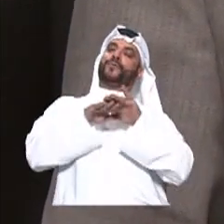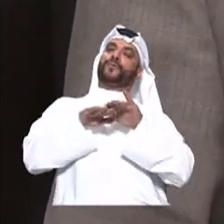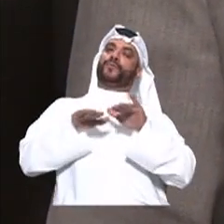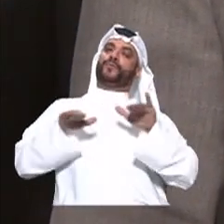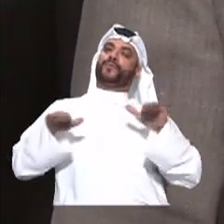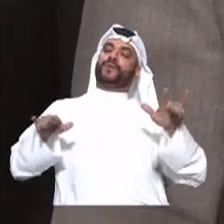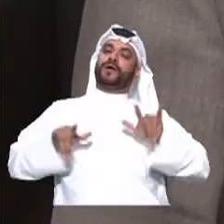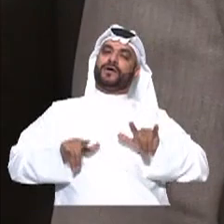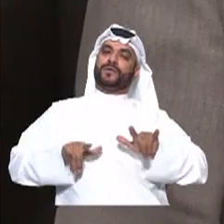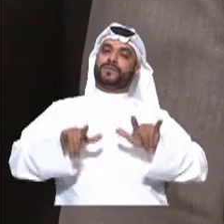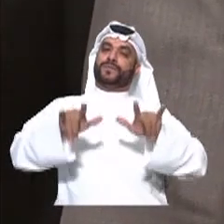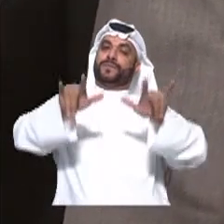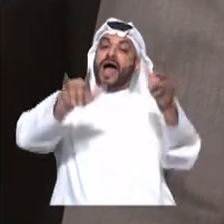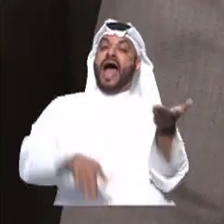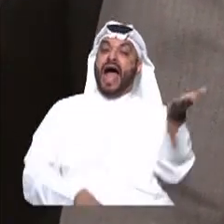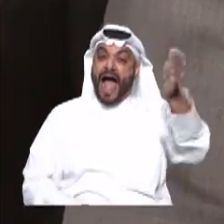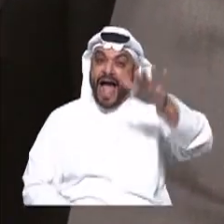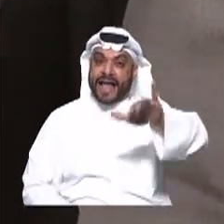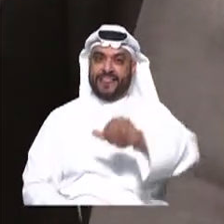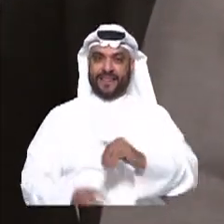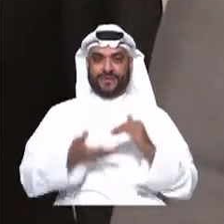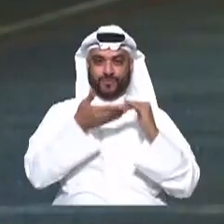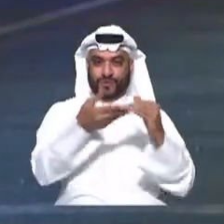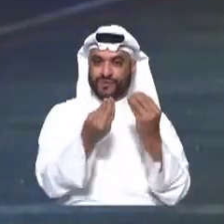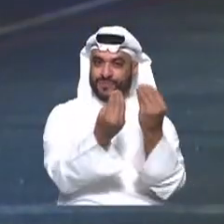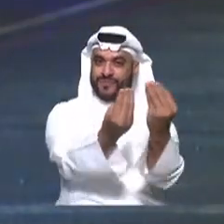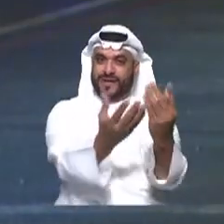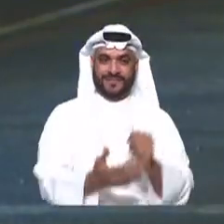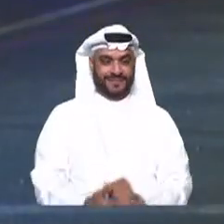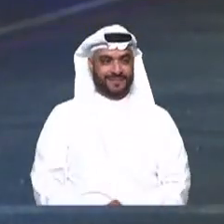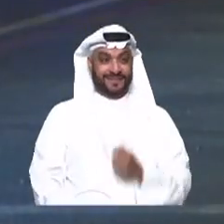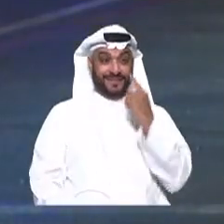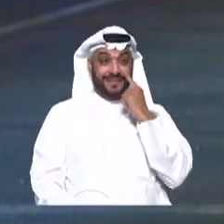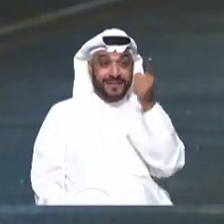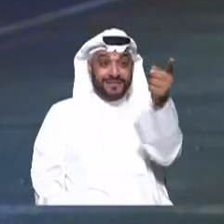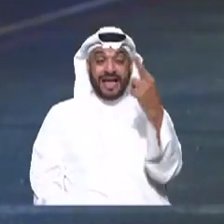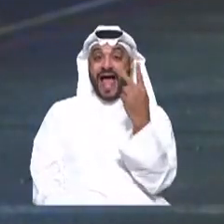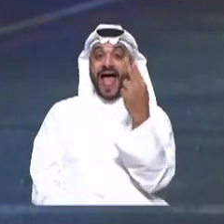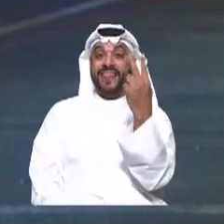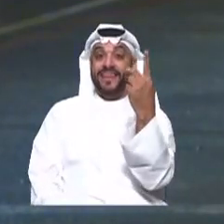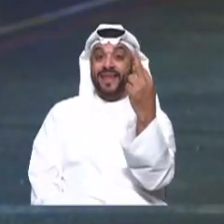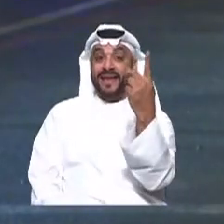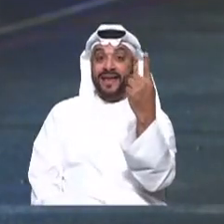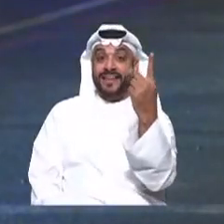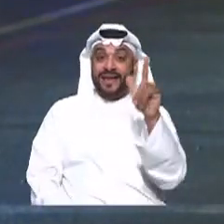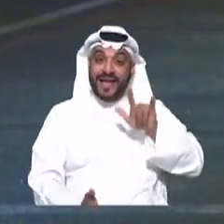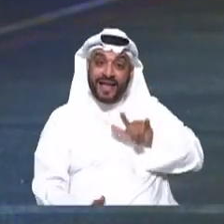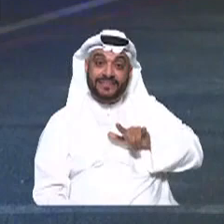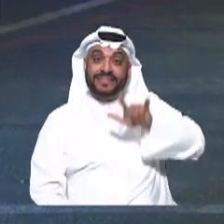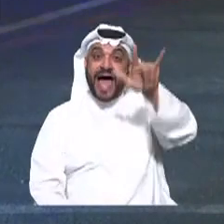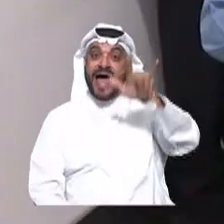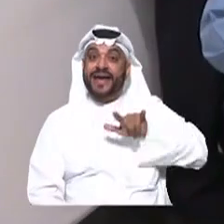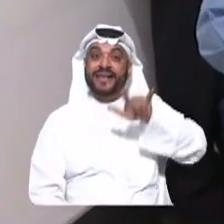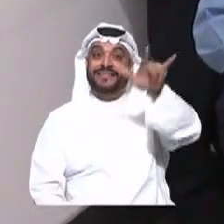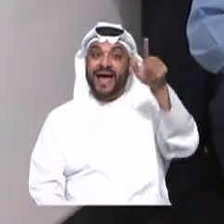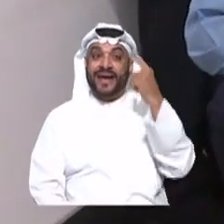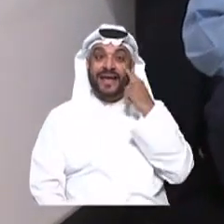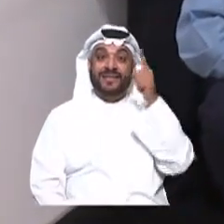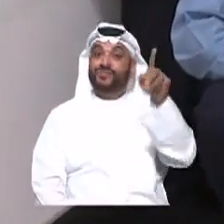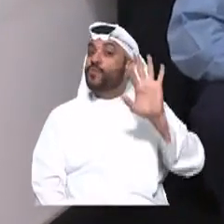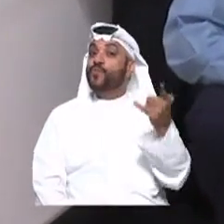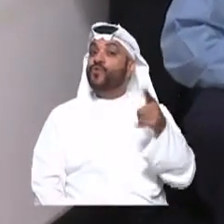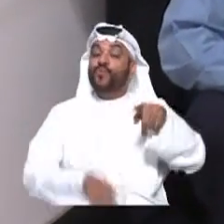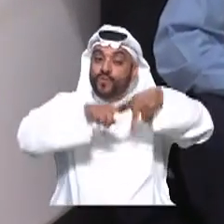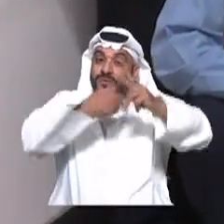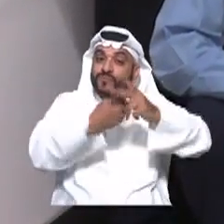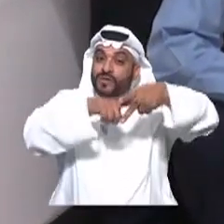من الحالية، وكلها لخدمتهم إن شاء الله. طائرتان جديدتان من نوع إيرباص تدخلان الخدمة دعما